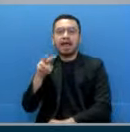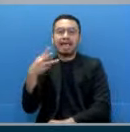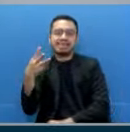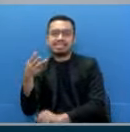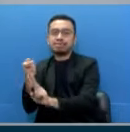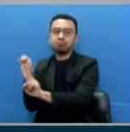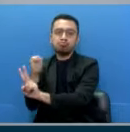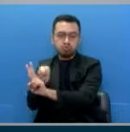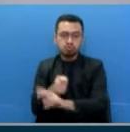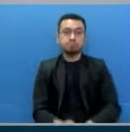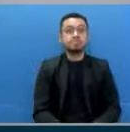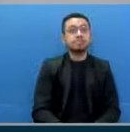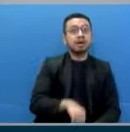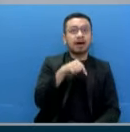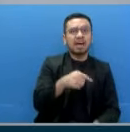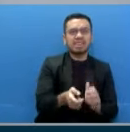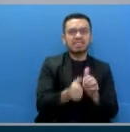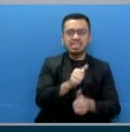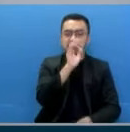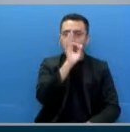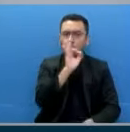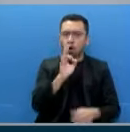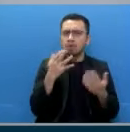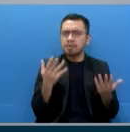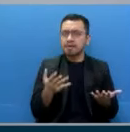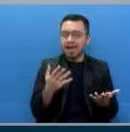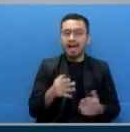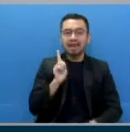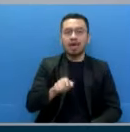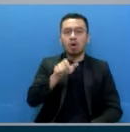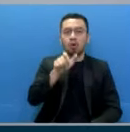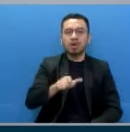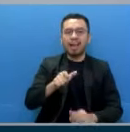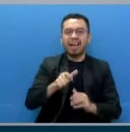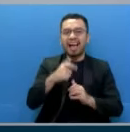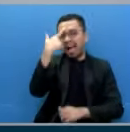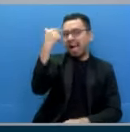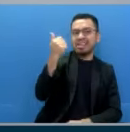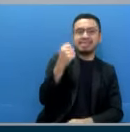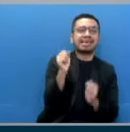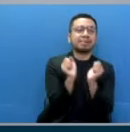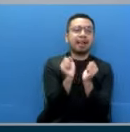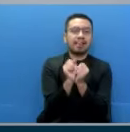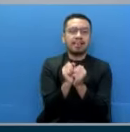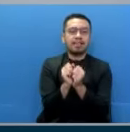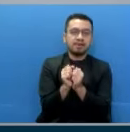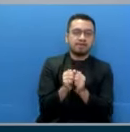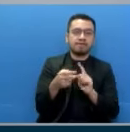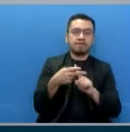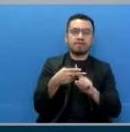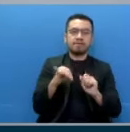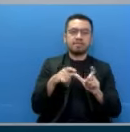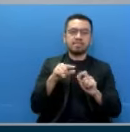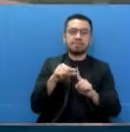dijalani pegi kita akan bahas bersama kriminolog FIP UI Prof Adrianus Meliala Selamat malam